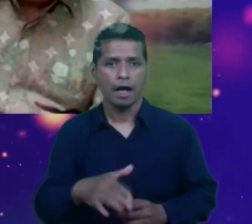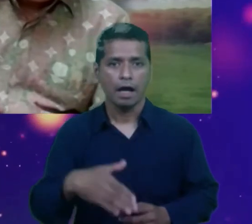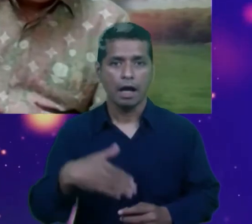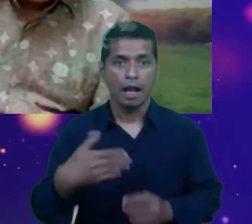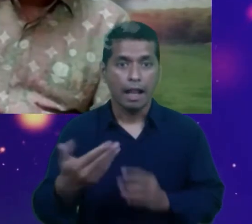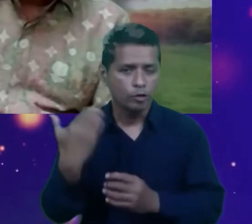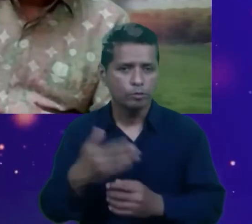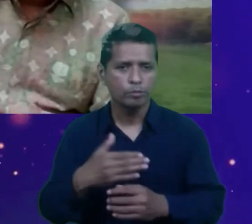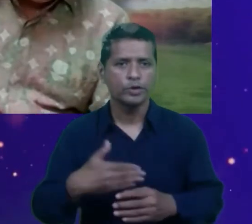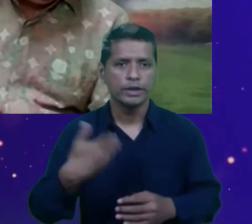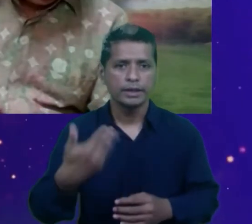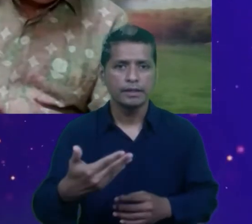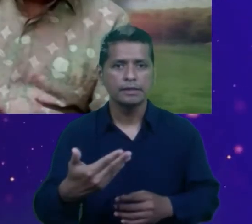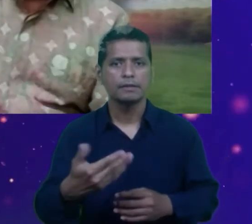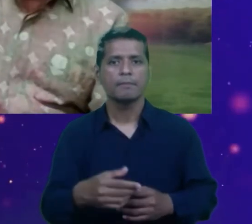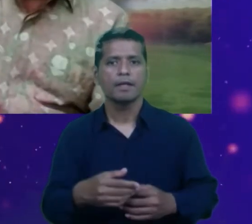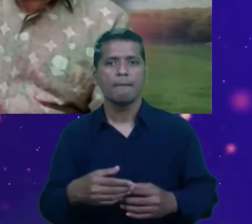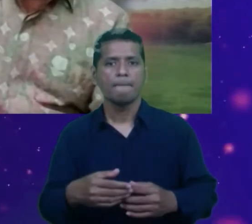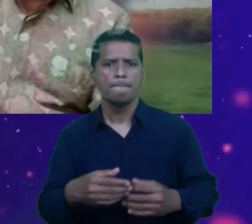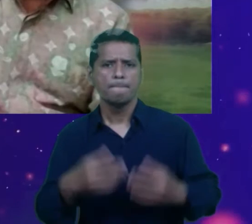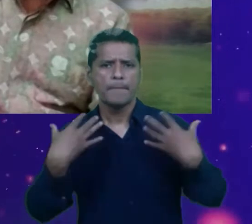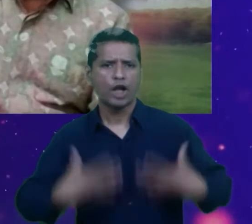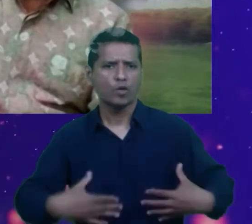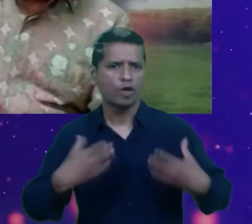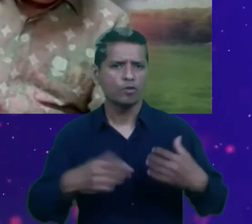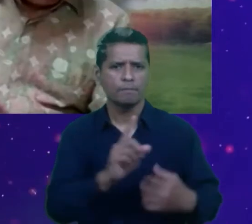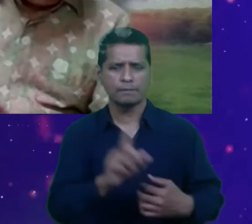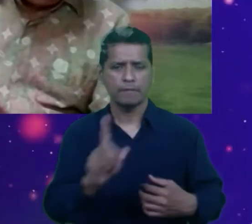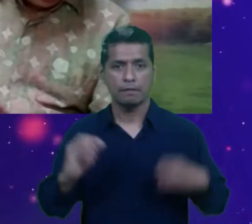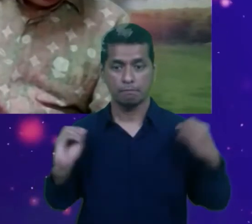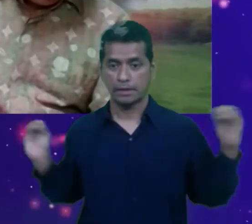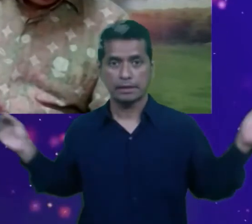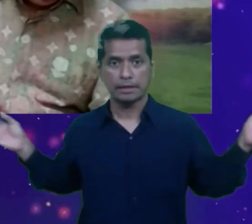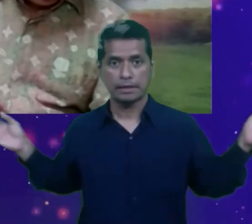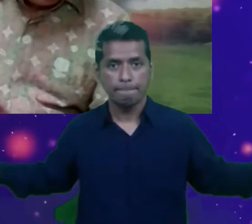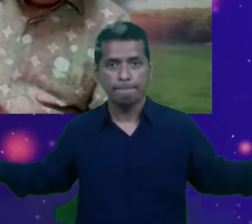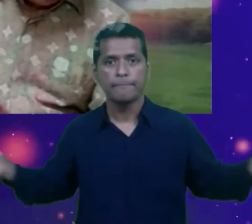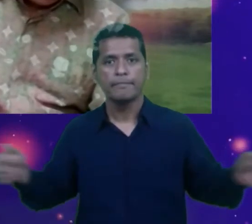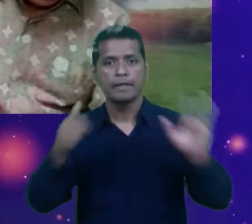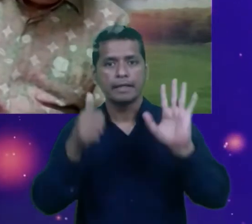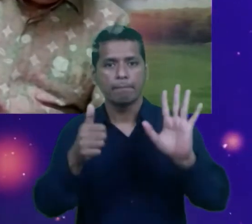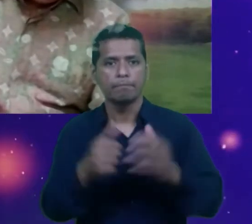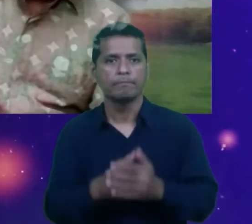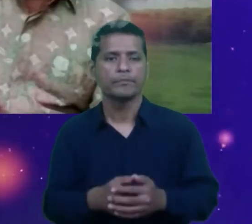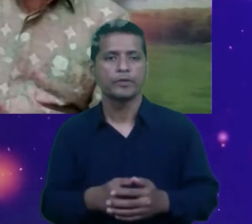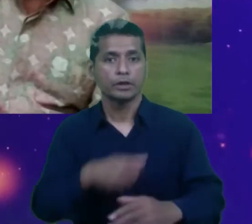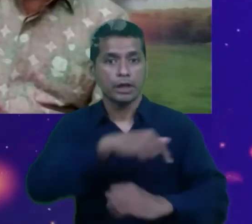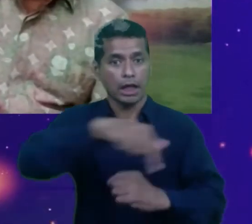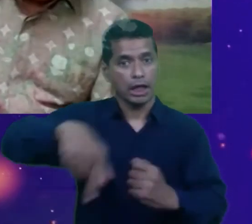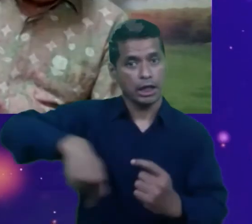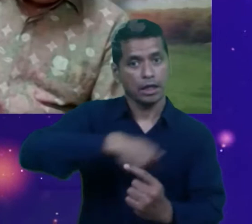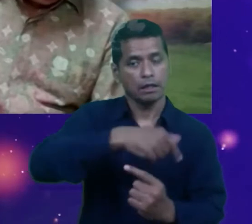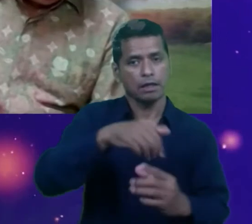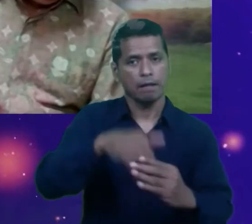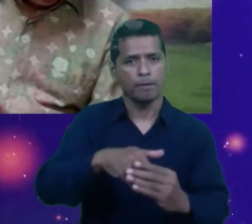kudus, kudus, kudus. Empat makhluk, yaitu serafim atau kerubim, mereka berseru dan